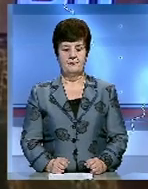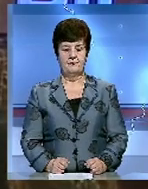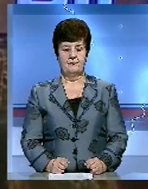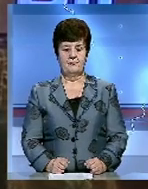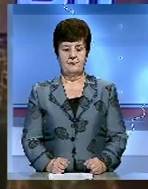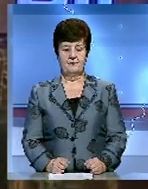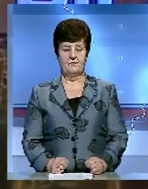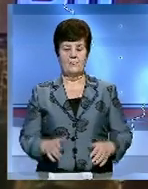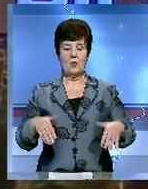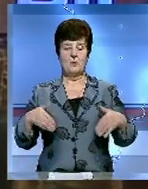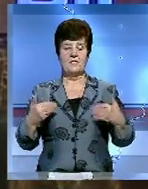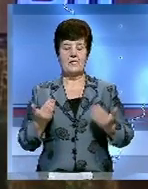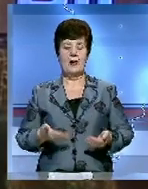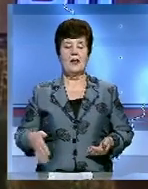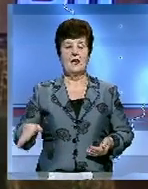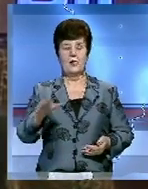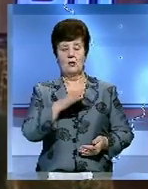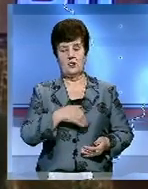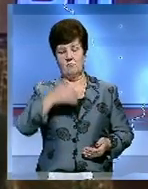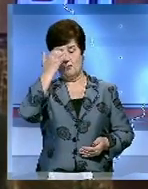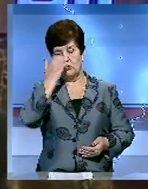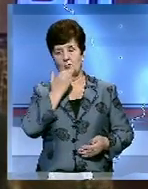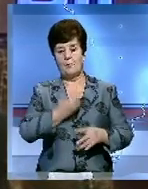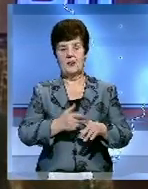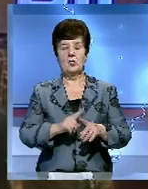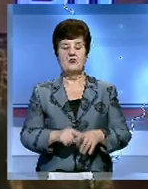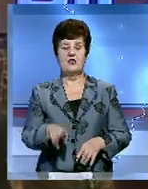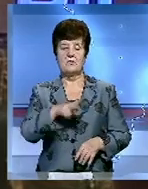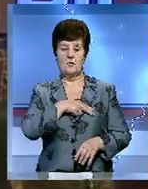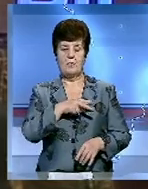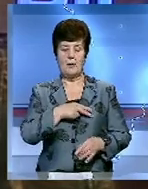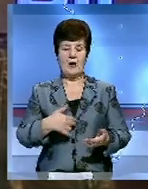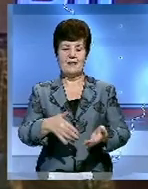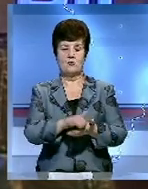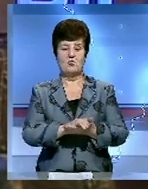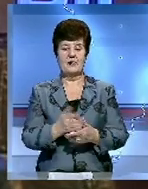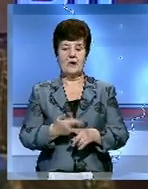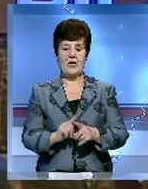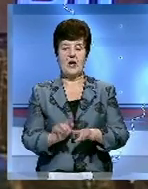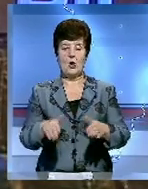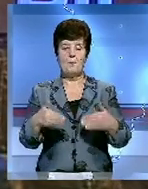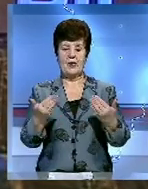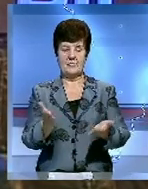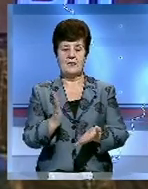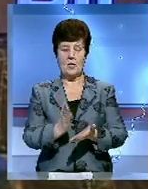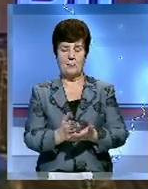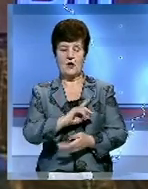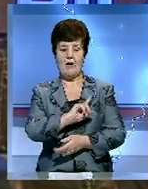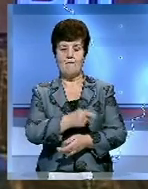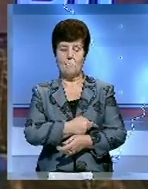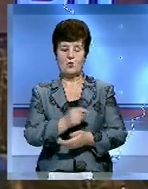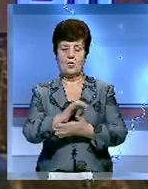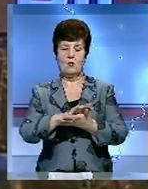Seara la toată lumea, ținem să vă mulțumim pentru acest premiu. Asociația pe care o prezint va depune eforturi și în continuare